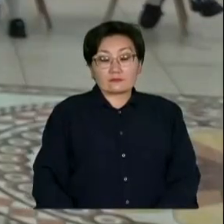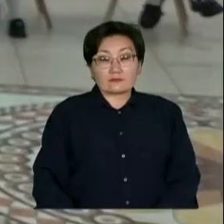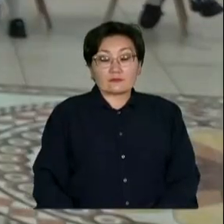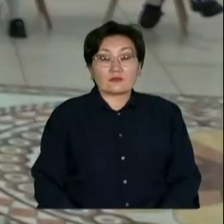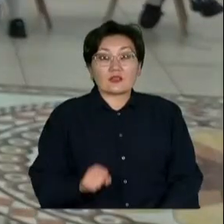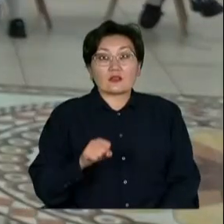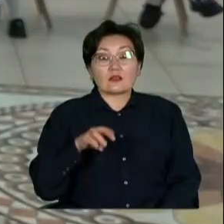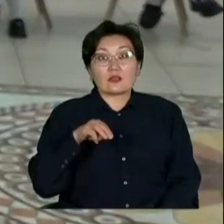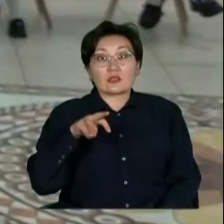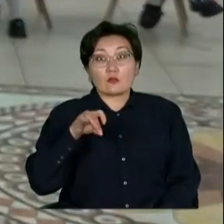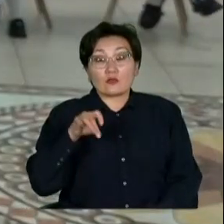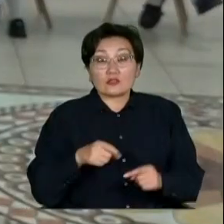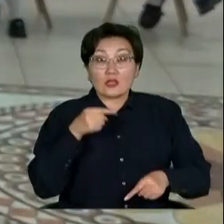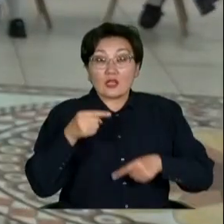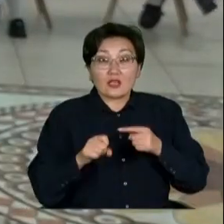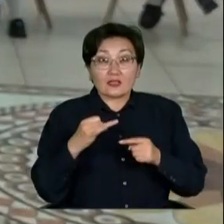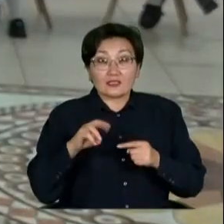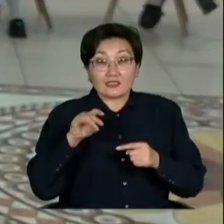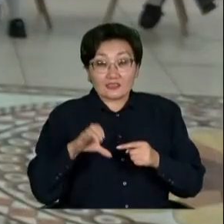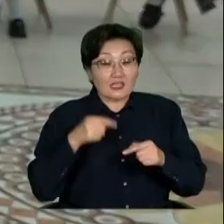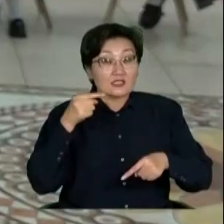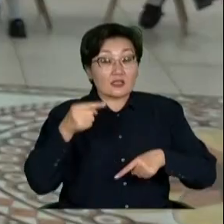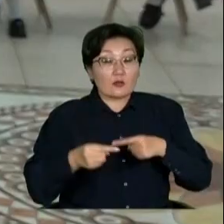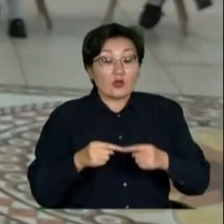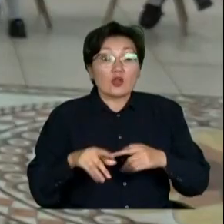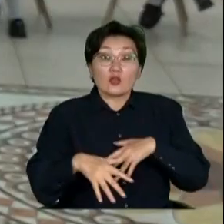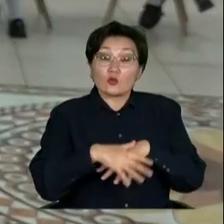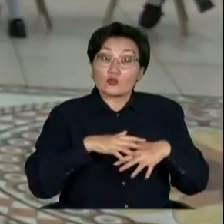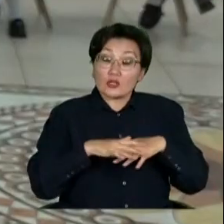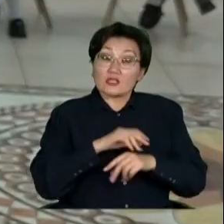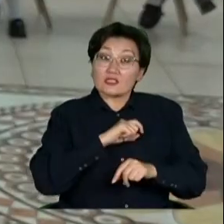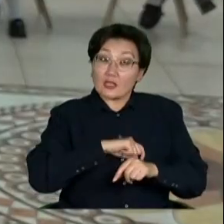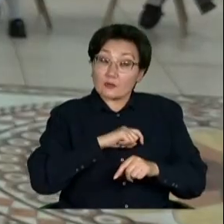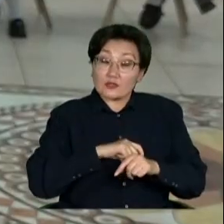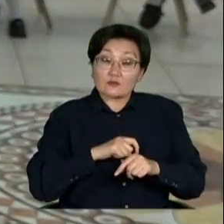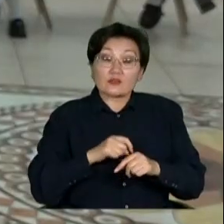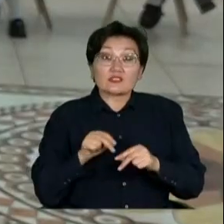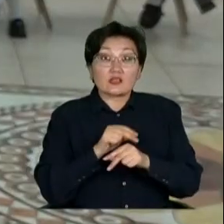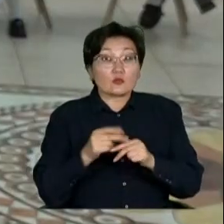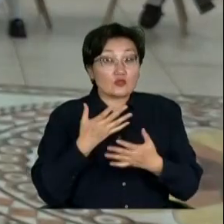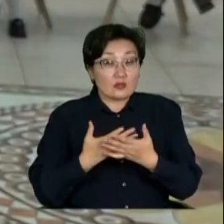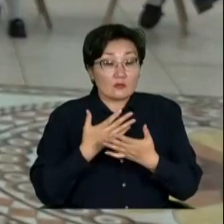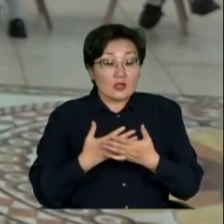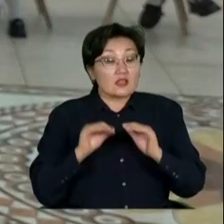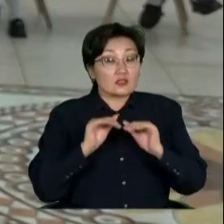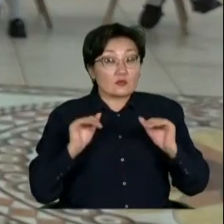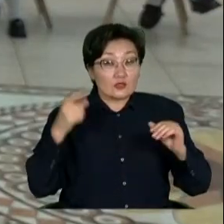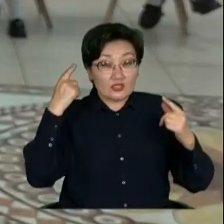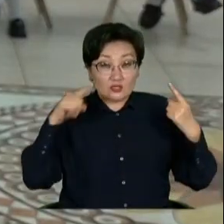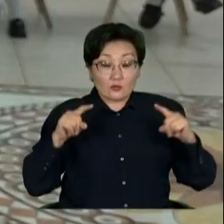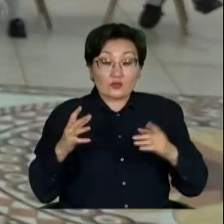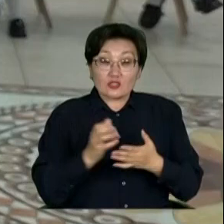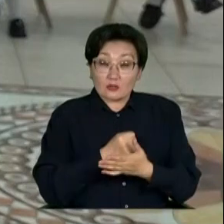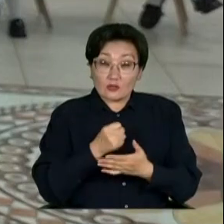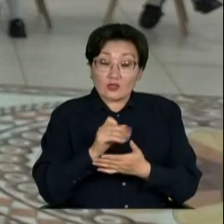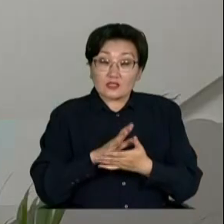Атамыра асыл қазынамыз айтыс арқылы ұлттық құндылықтарымызды насихаттап, шәкірттеріміздің шығармашылық жетістігін одан